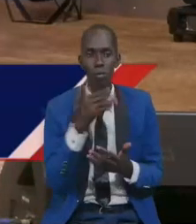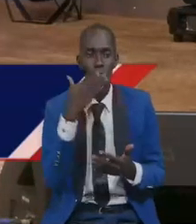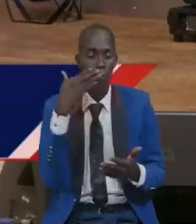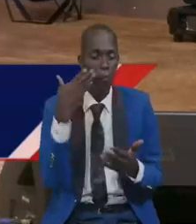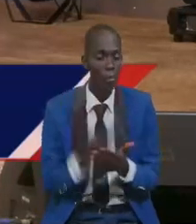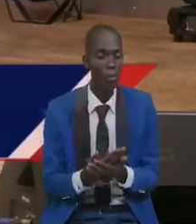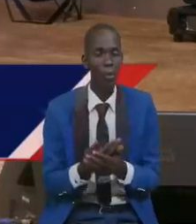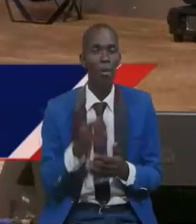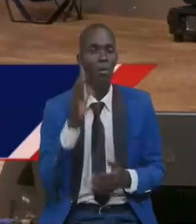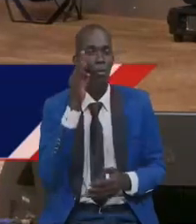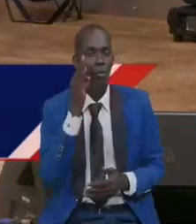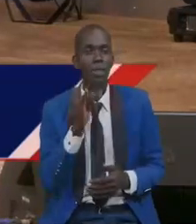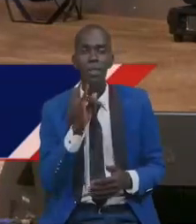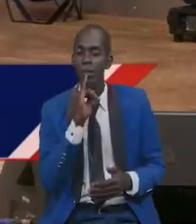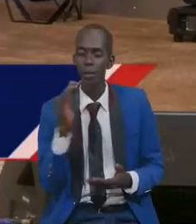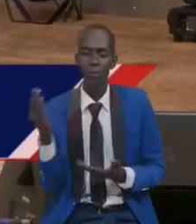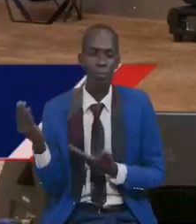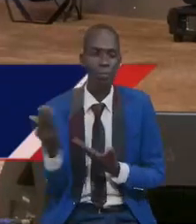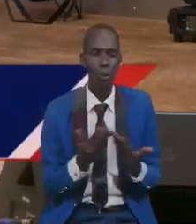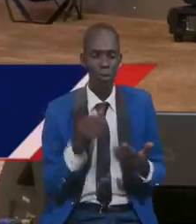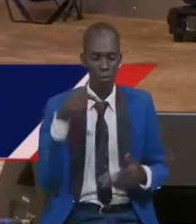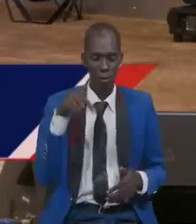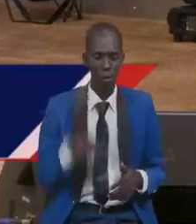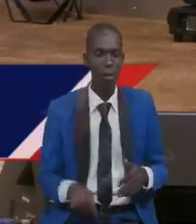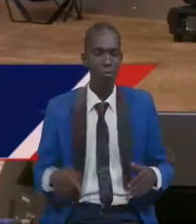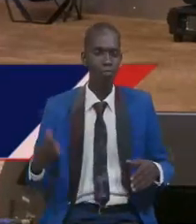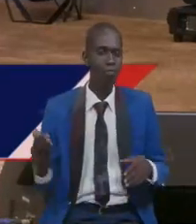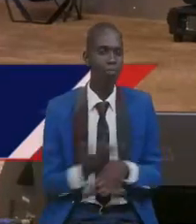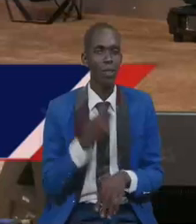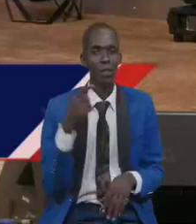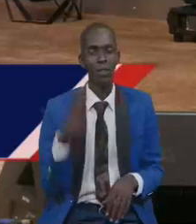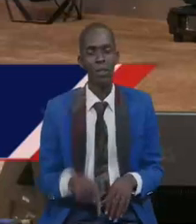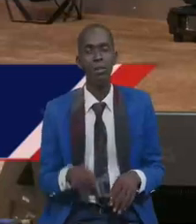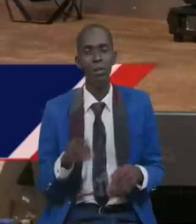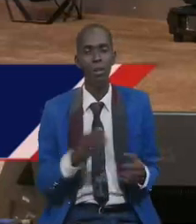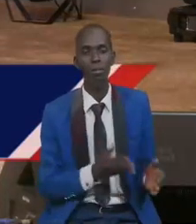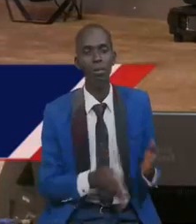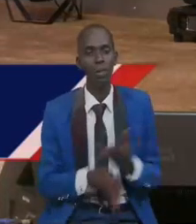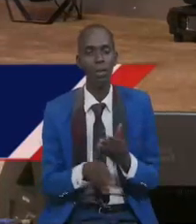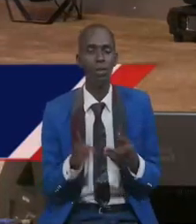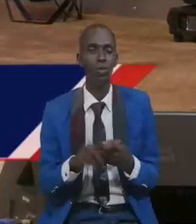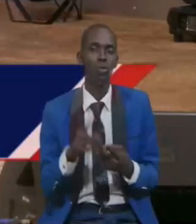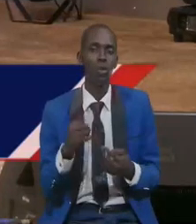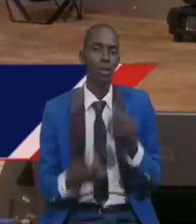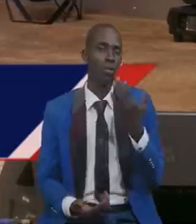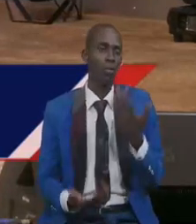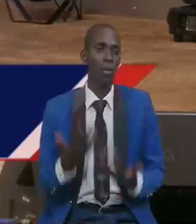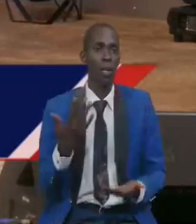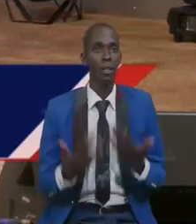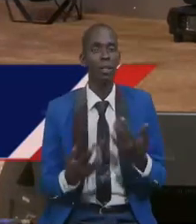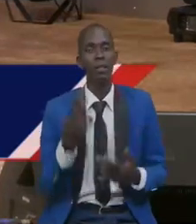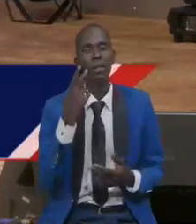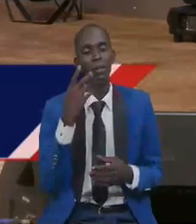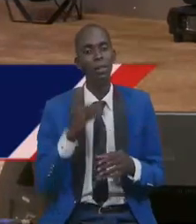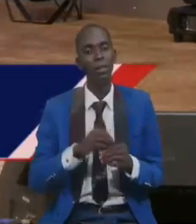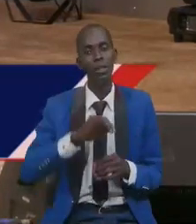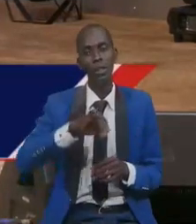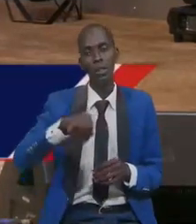sera coupé et jeté au feu. Coupé et jeté au feu. Nous considérons maintenant Jérémie 15,